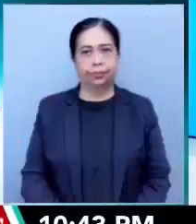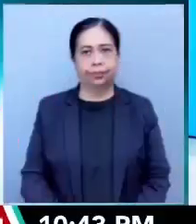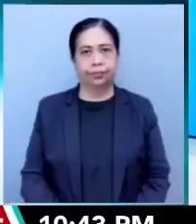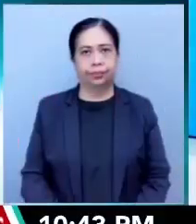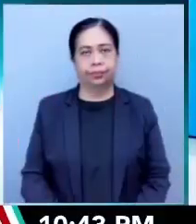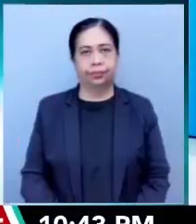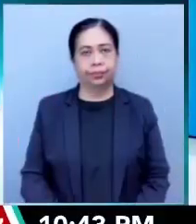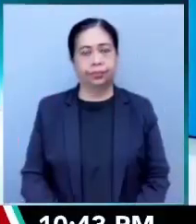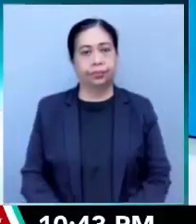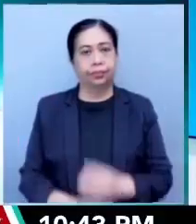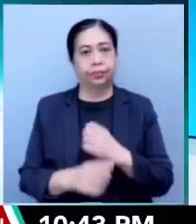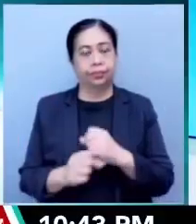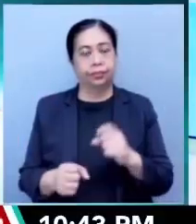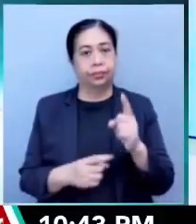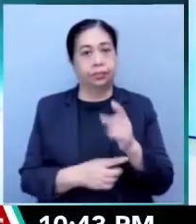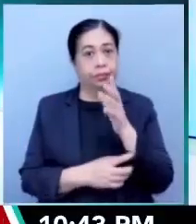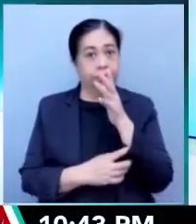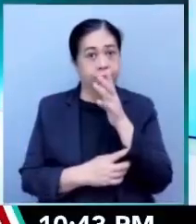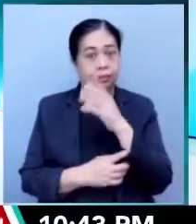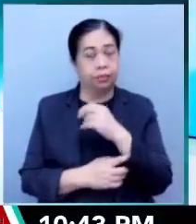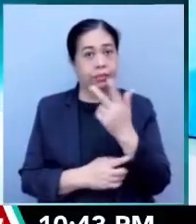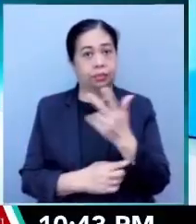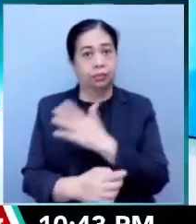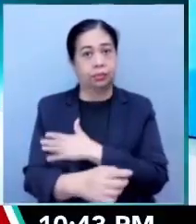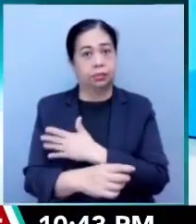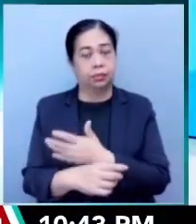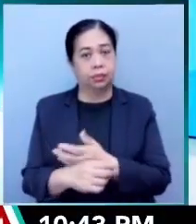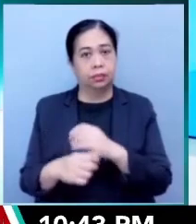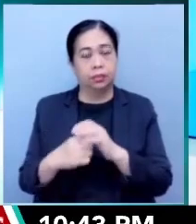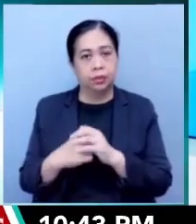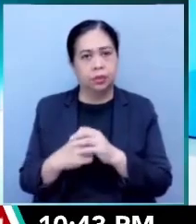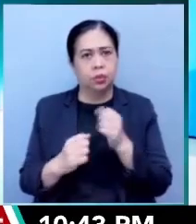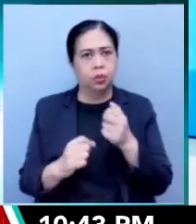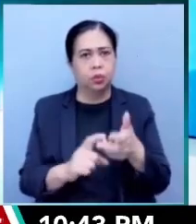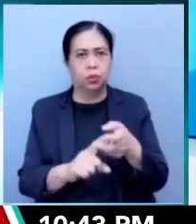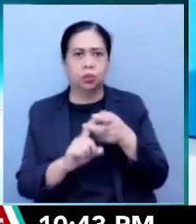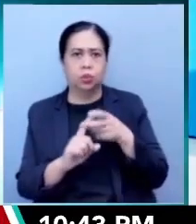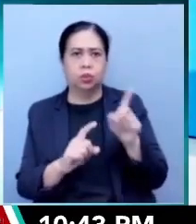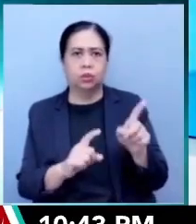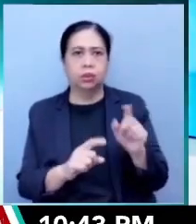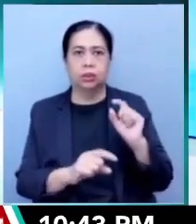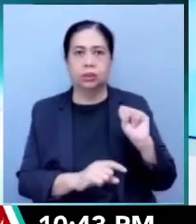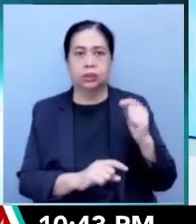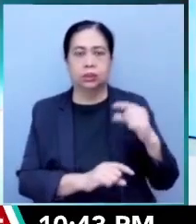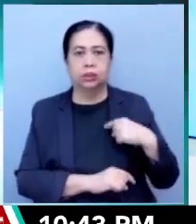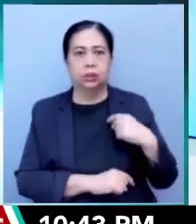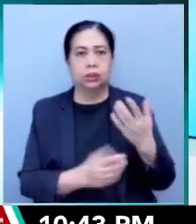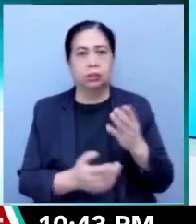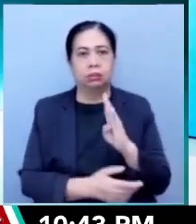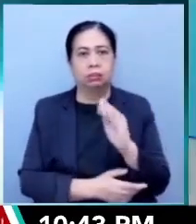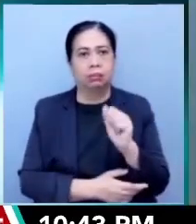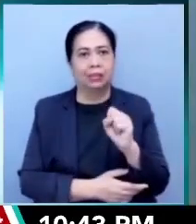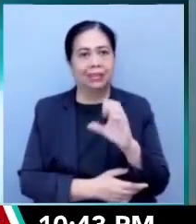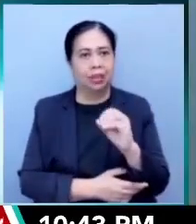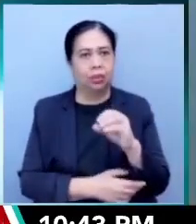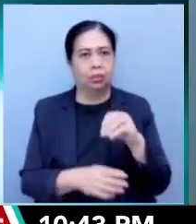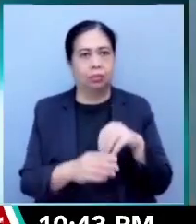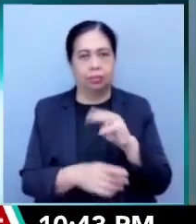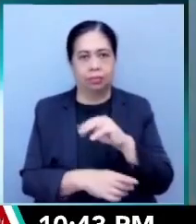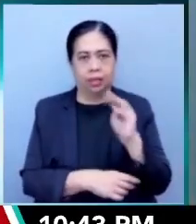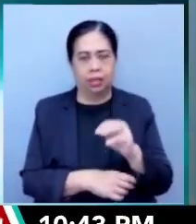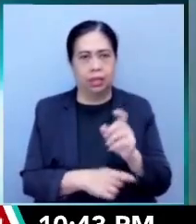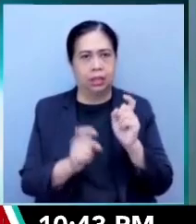Nailigtas ang isang nanay at tatlo niyang anak na hinostage ng isang gwardiya sa Baseco compound sa Maynila. Dali-daling